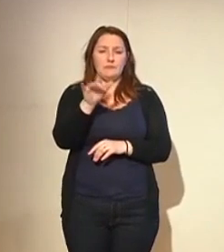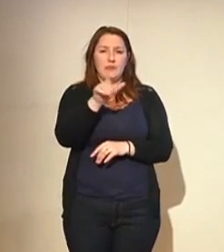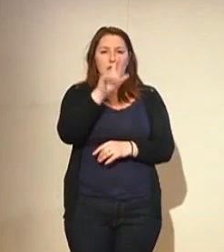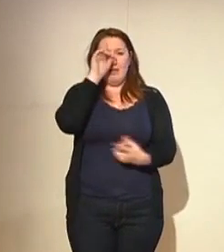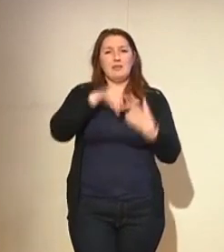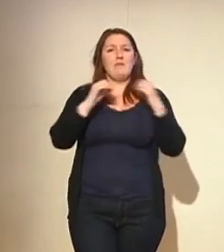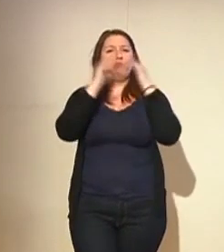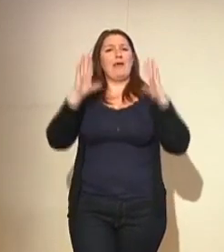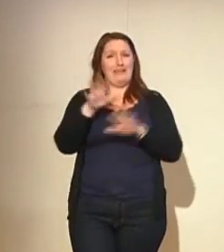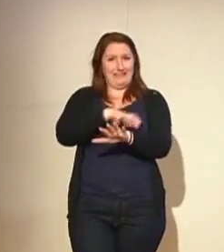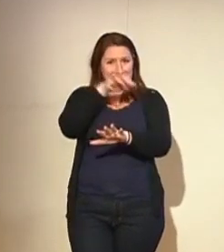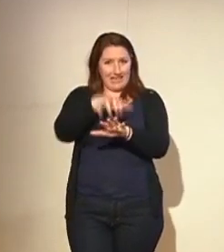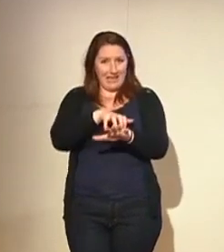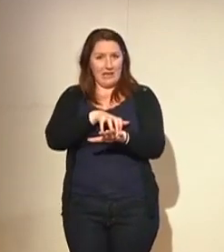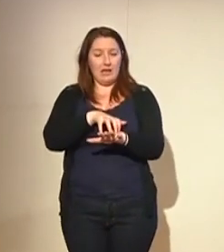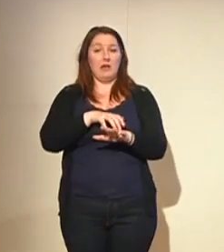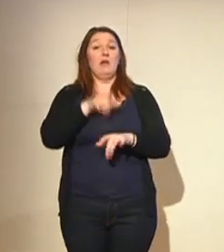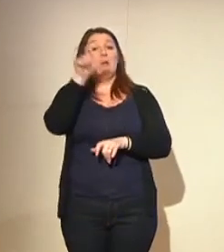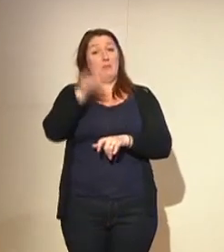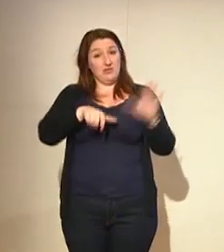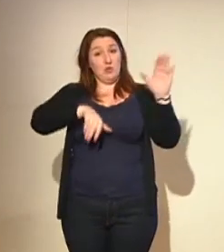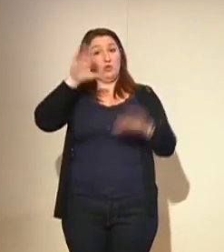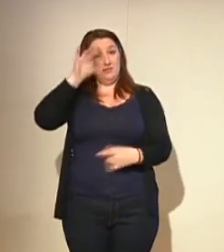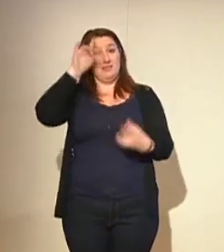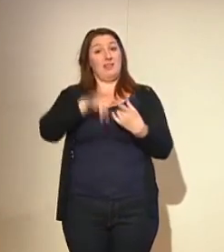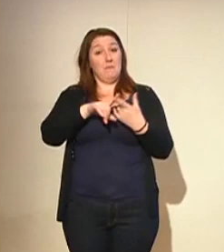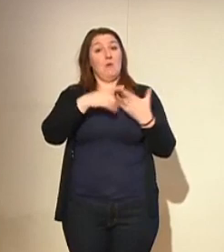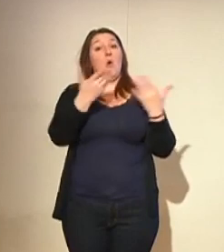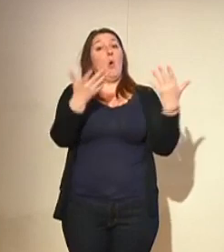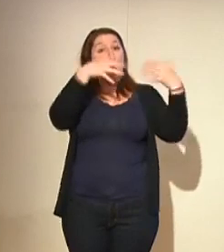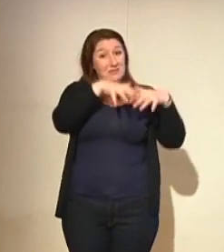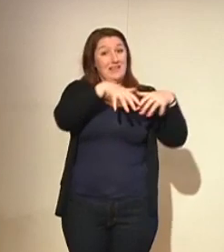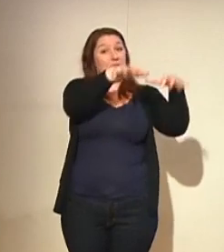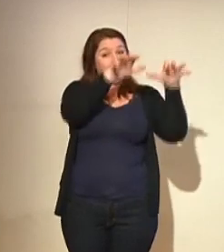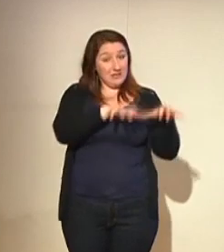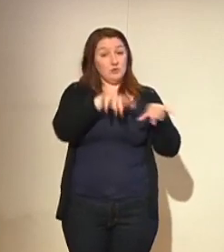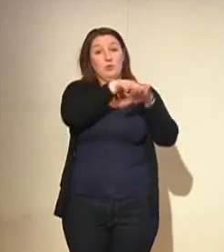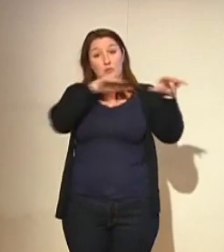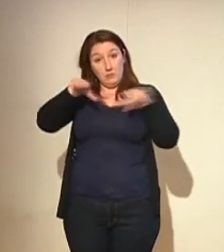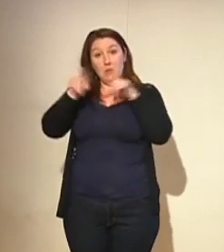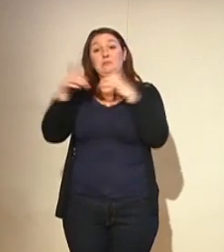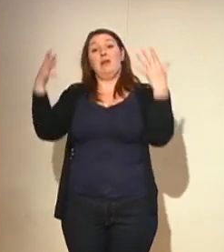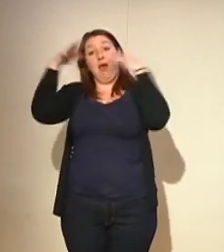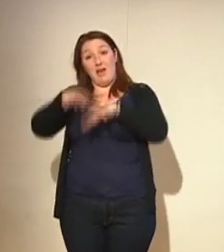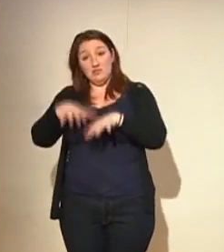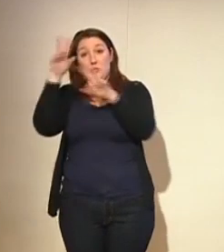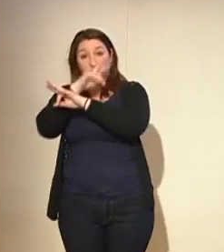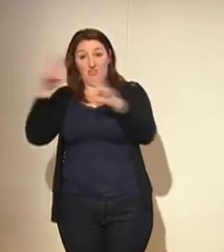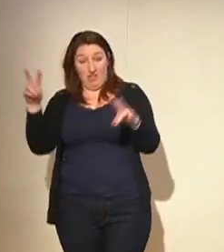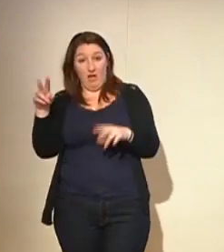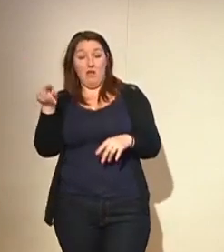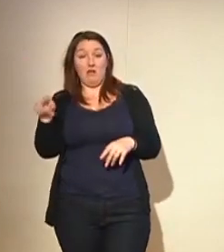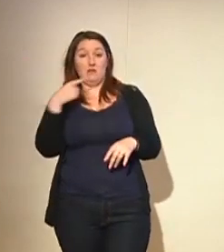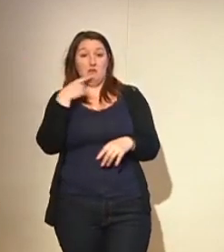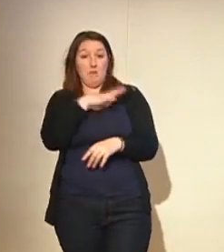foyer de l'iser non seulement un candidat à l'assemblée générale au conseil d'administration mais également un candidat à l'Assemblée Générale donc il y a